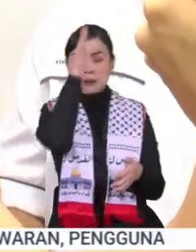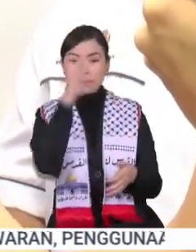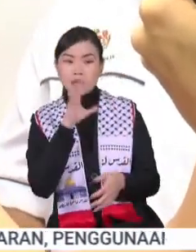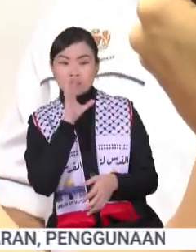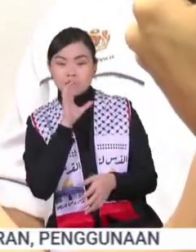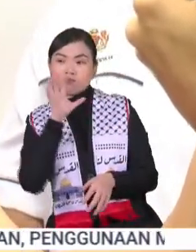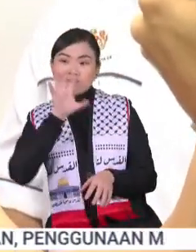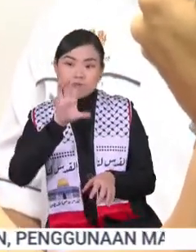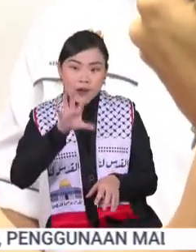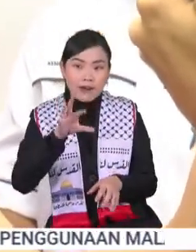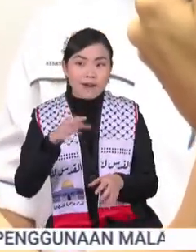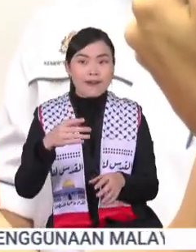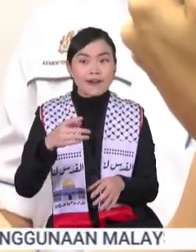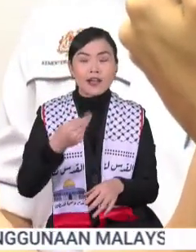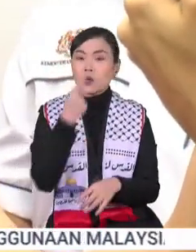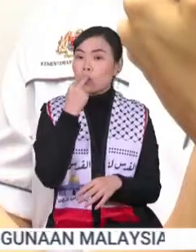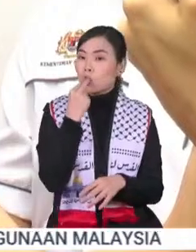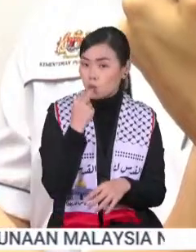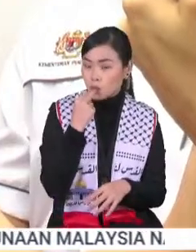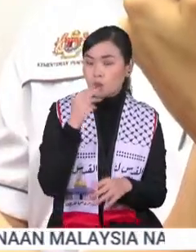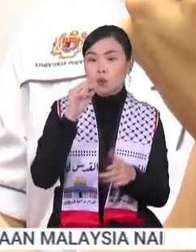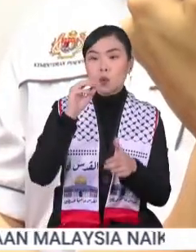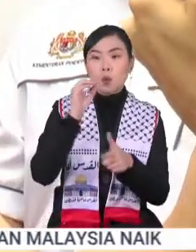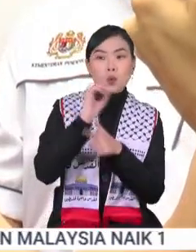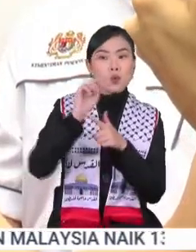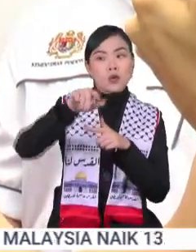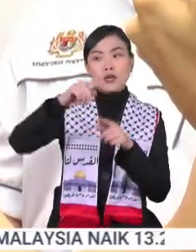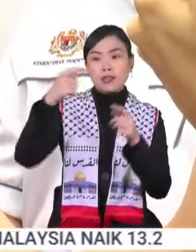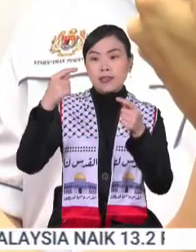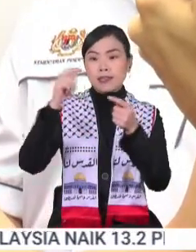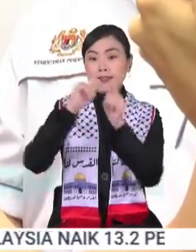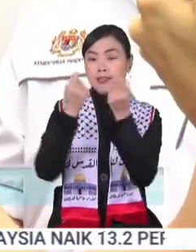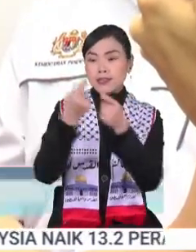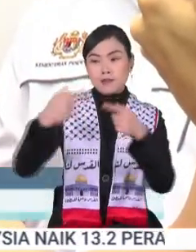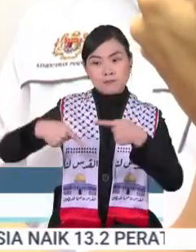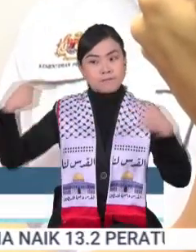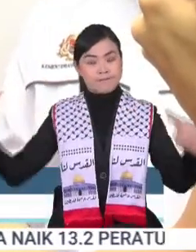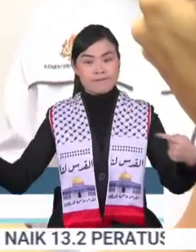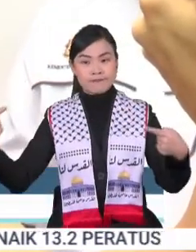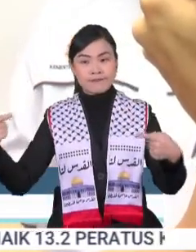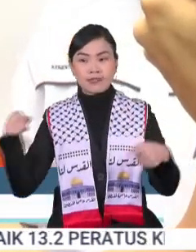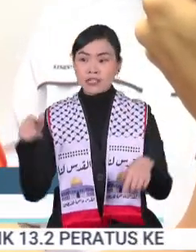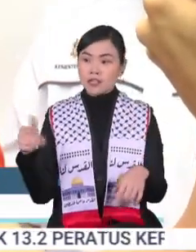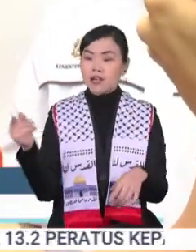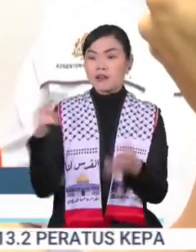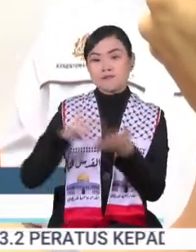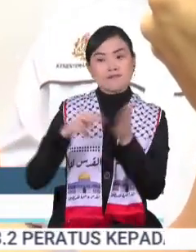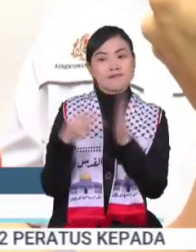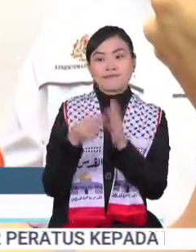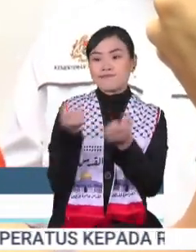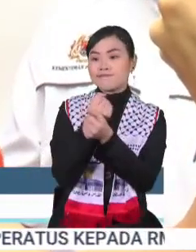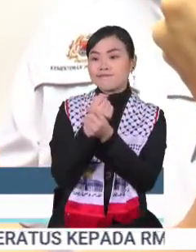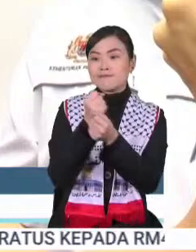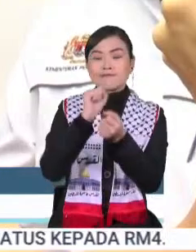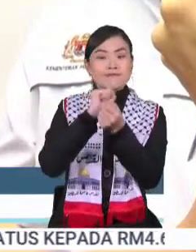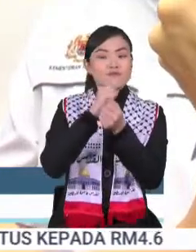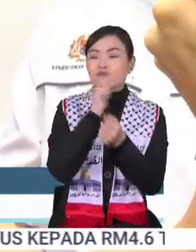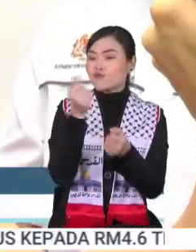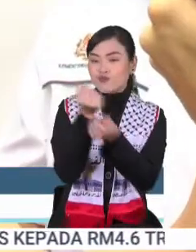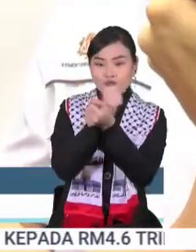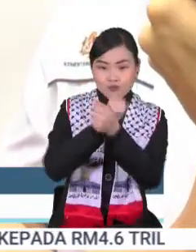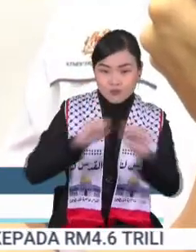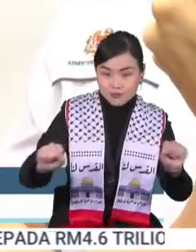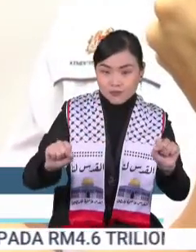referi marah team lawan yang itu adalah persekitaran sukan yang tidak selamat dan tidak sihat